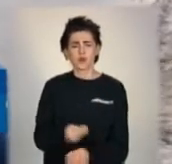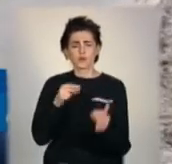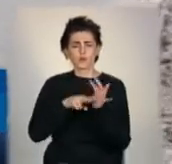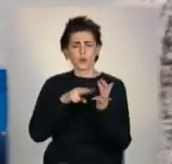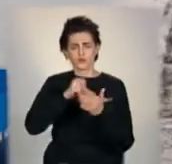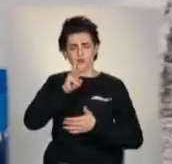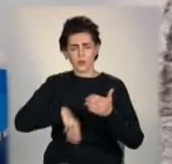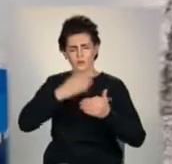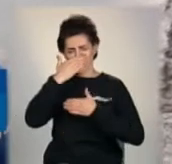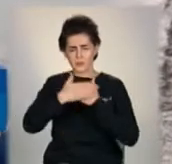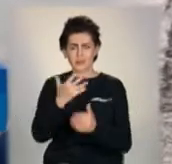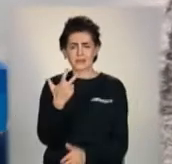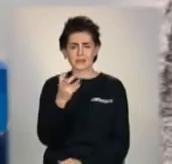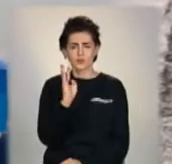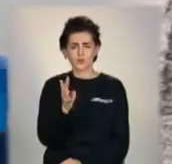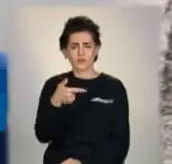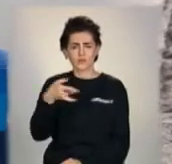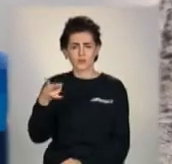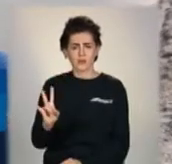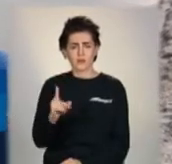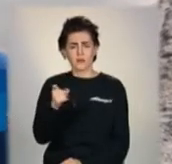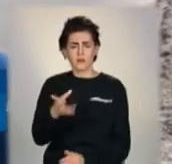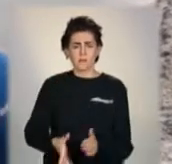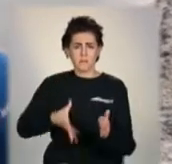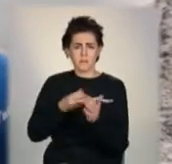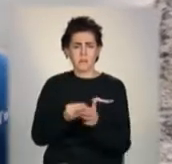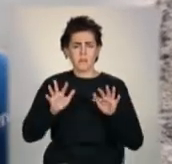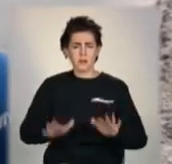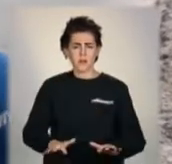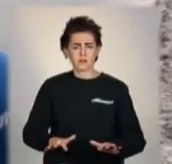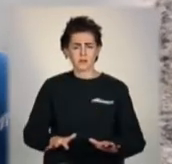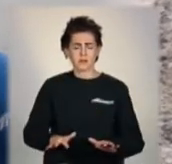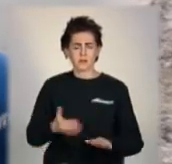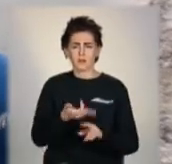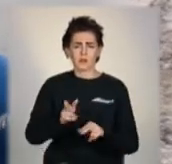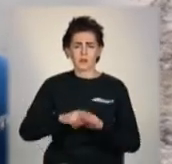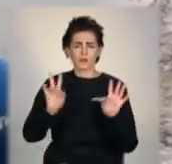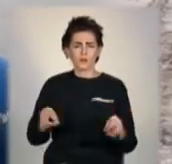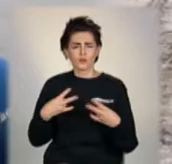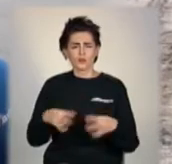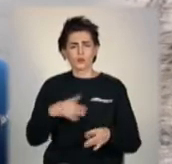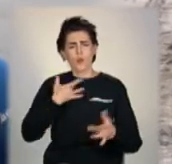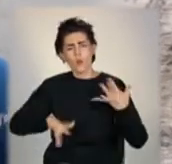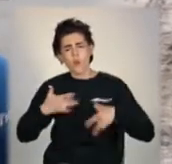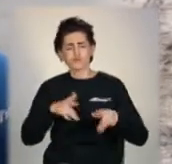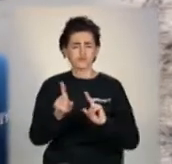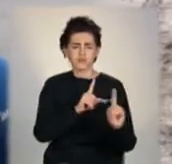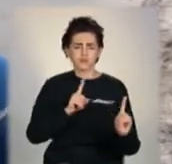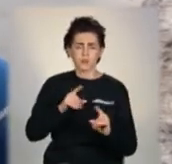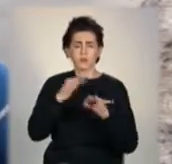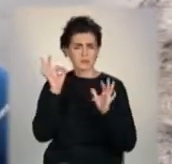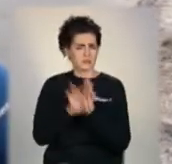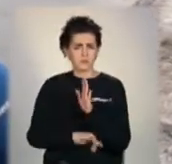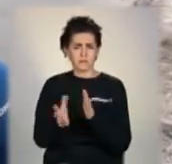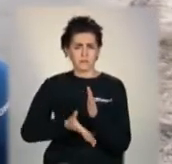складала 340 гривень, яку він навіть сплатив на місці, навіть не побажав ні оспарювати, нічого. Сплатив на місці